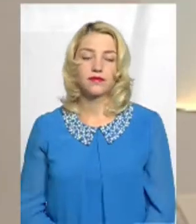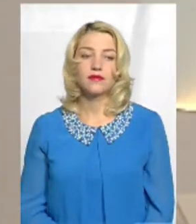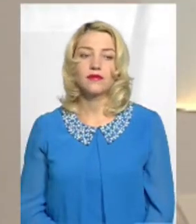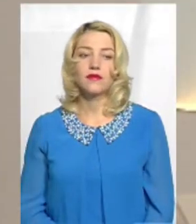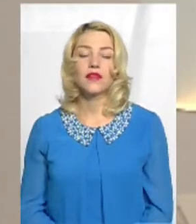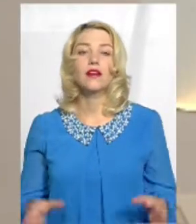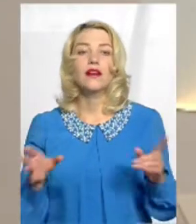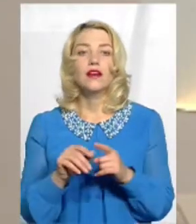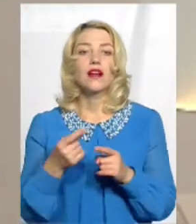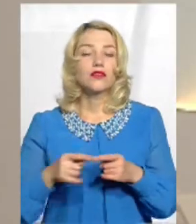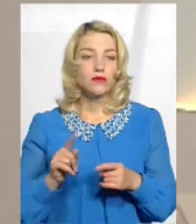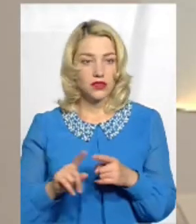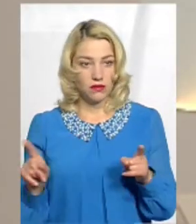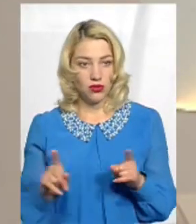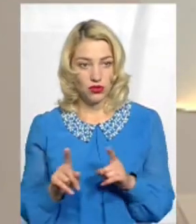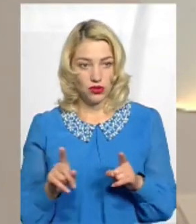Разом з тим, що